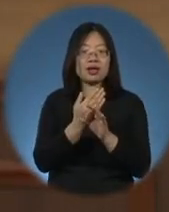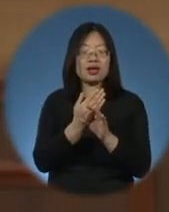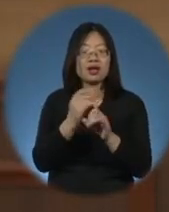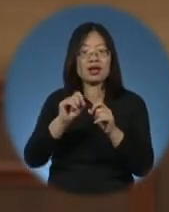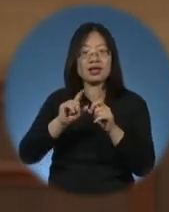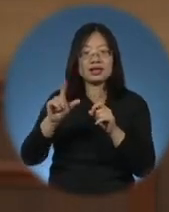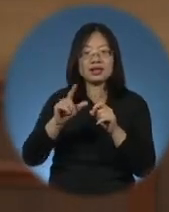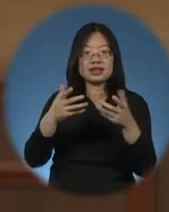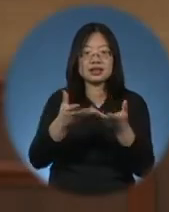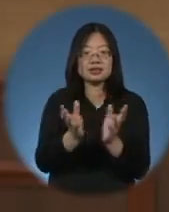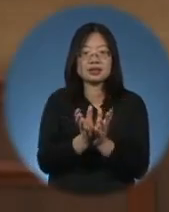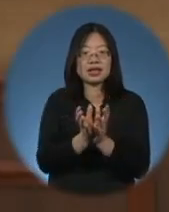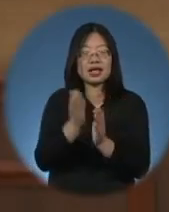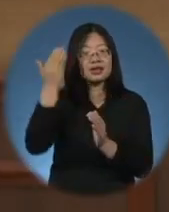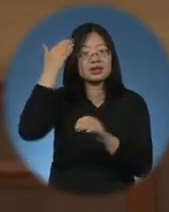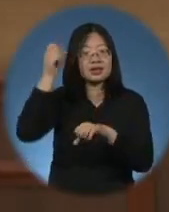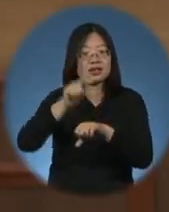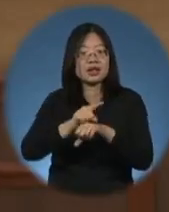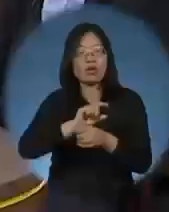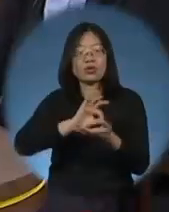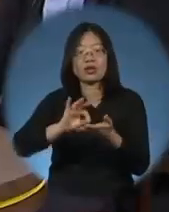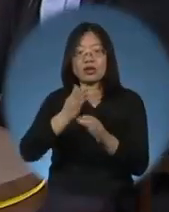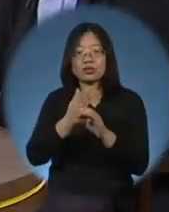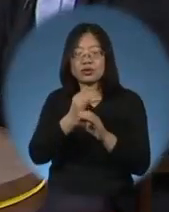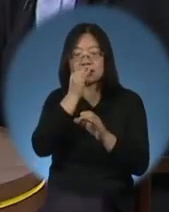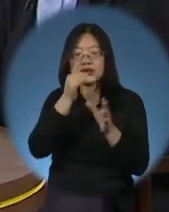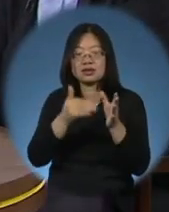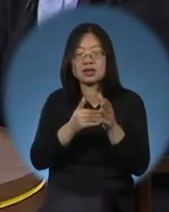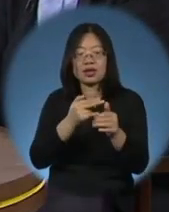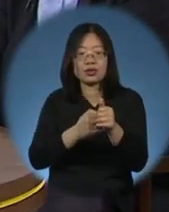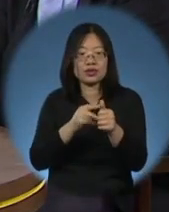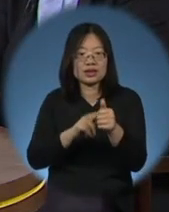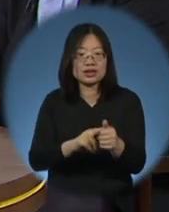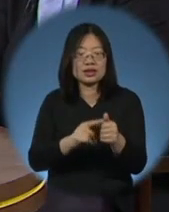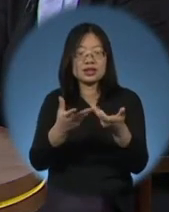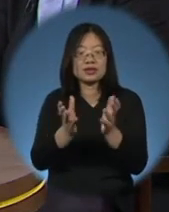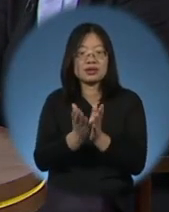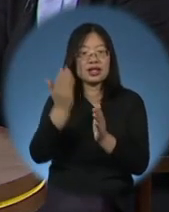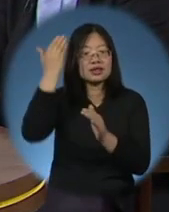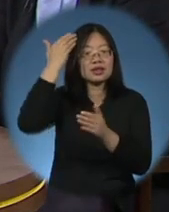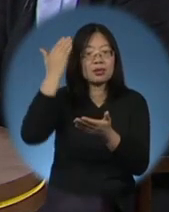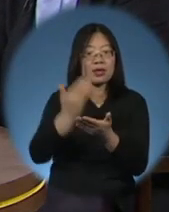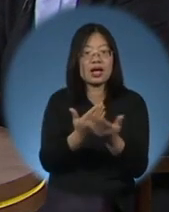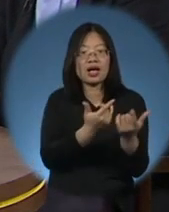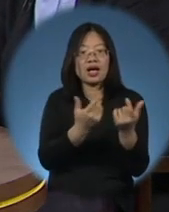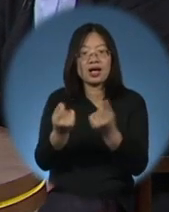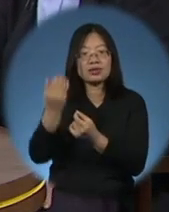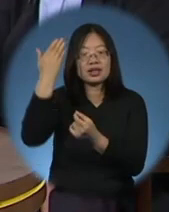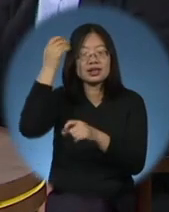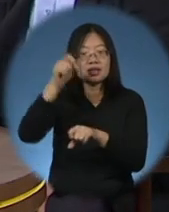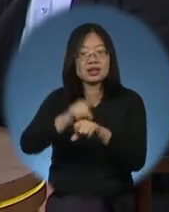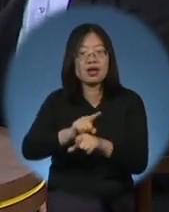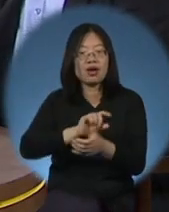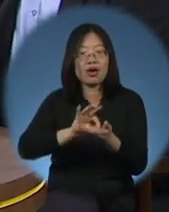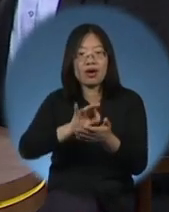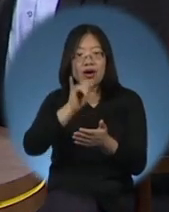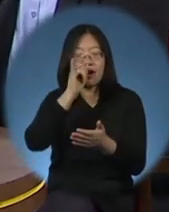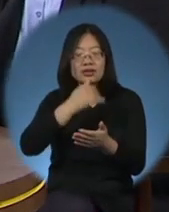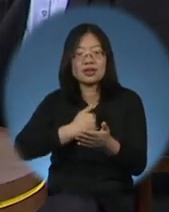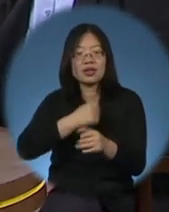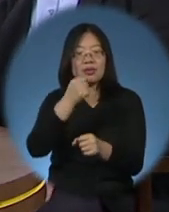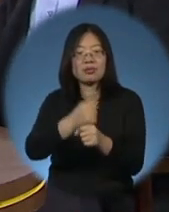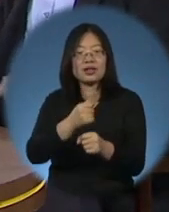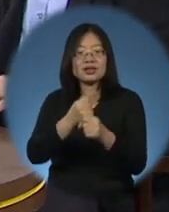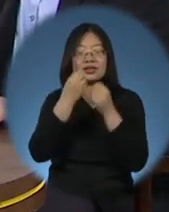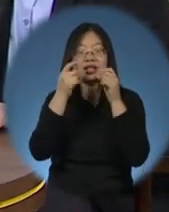집단 지성 예, 예. 뭐 이런 표현으로 쓰는데 예. 교수님은 집단 지성이 아니라 함께 지성이라고 쓰자고 하시죠. 제가 만든 신조어입니다.